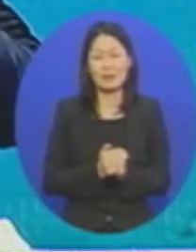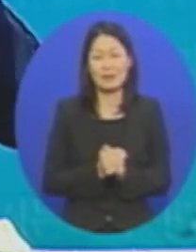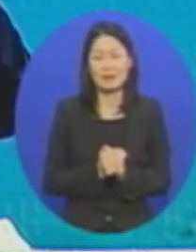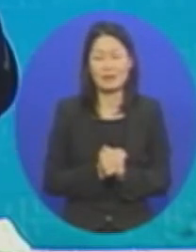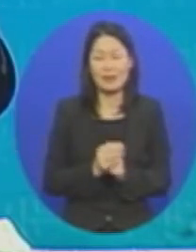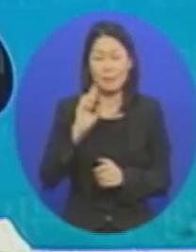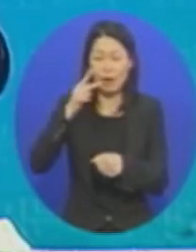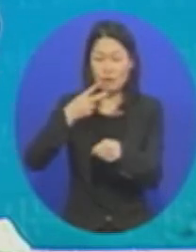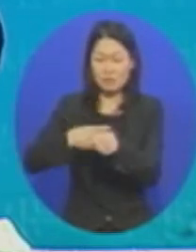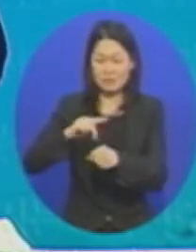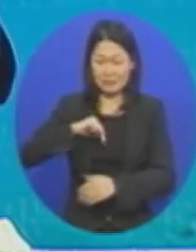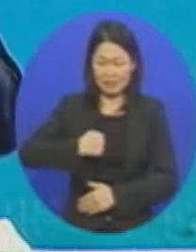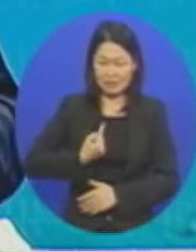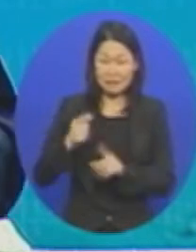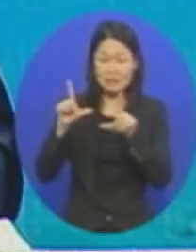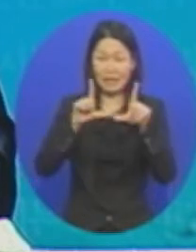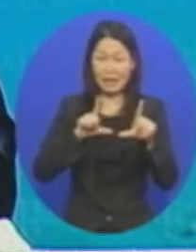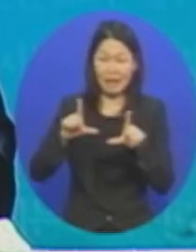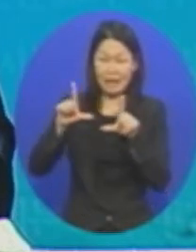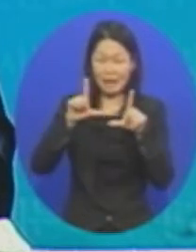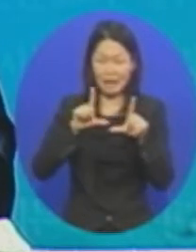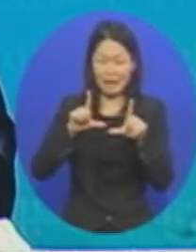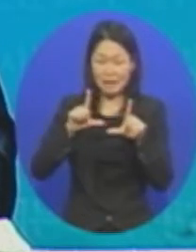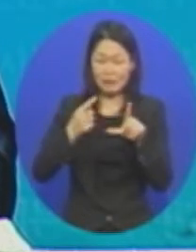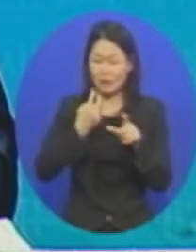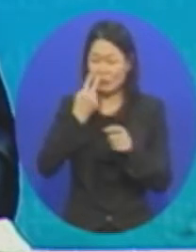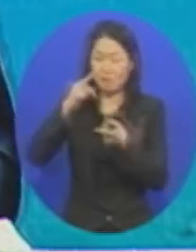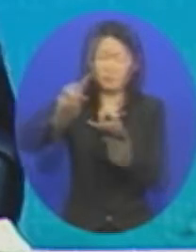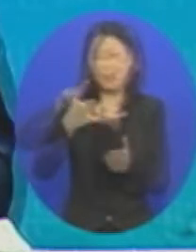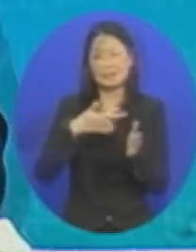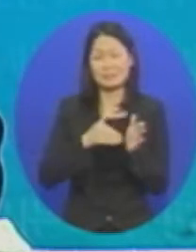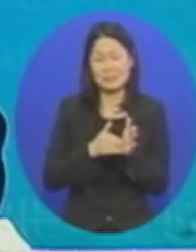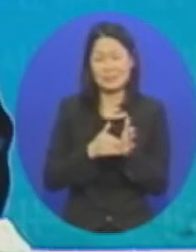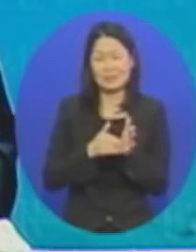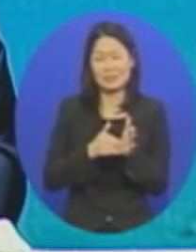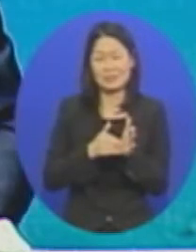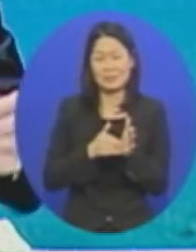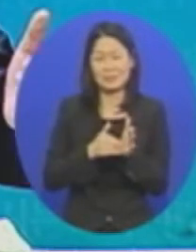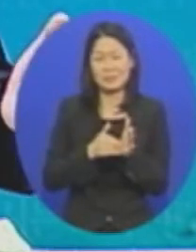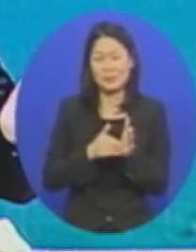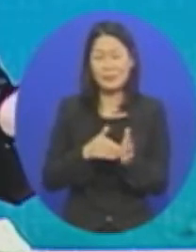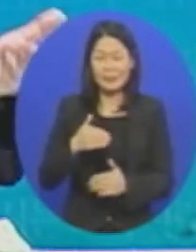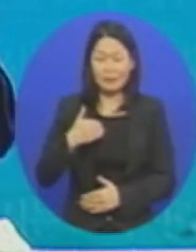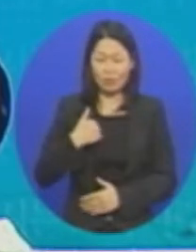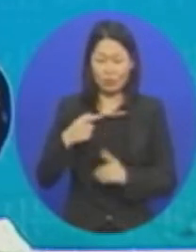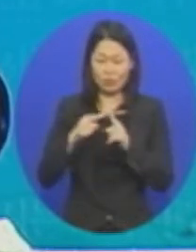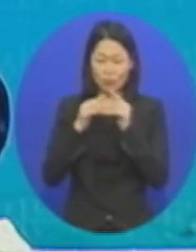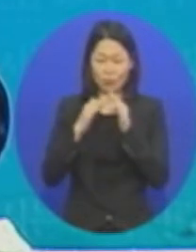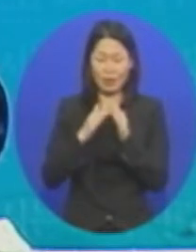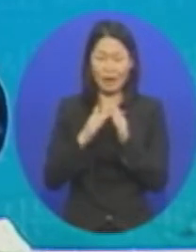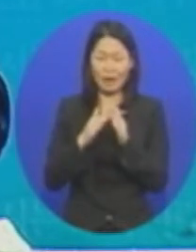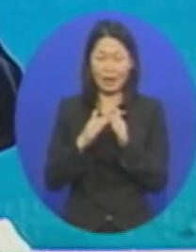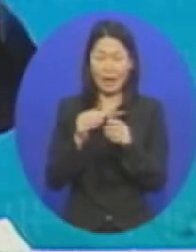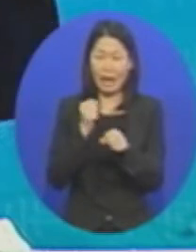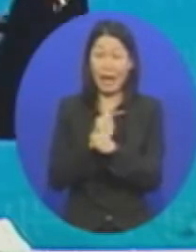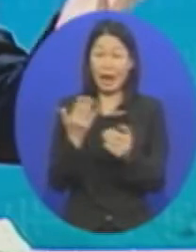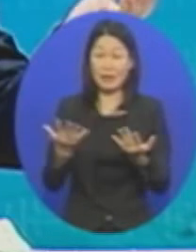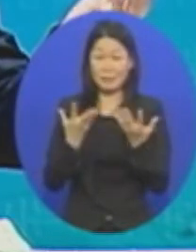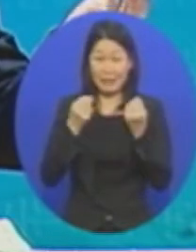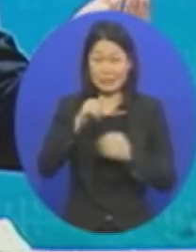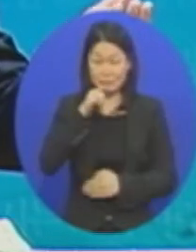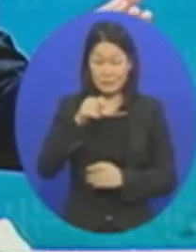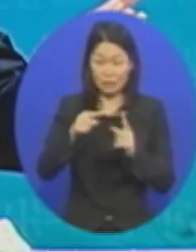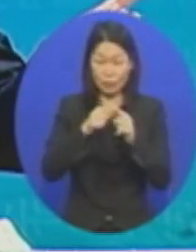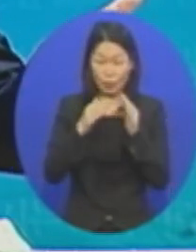사도 바울이 자기 사신의 삶을 걸고 증거한 거에요 저희 교회는 할 일이 많아요 교회 규모가